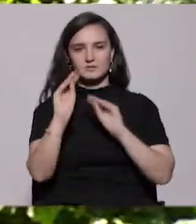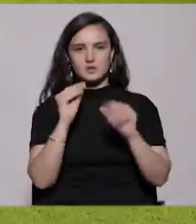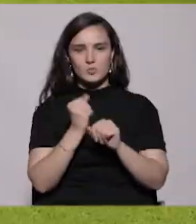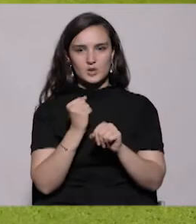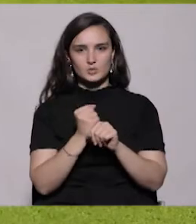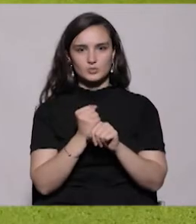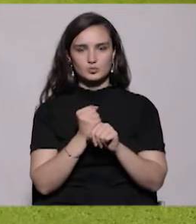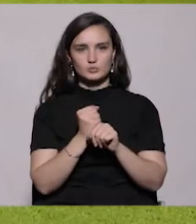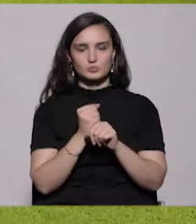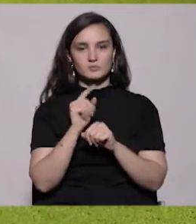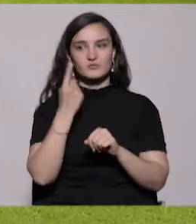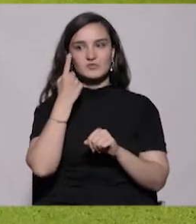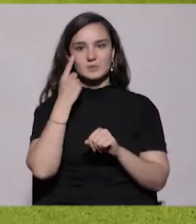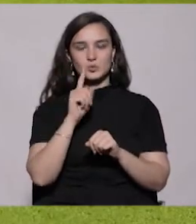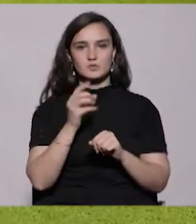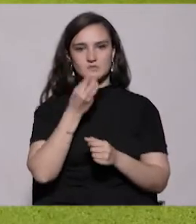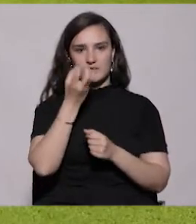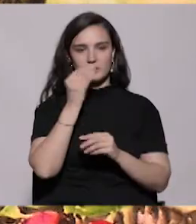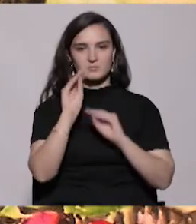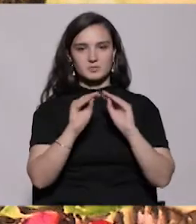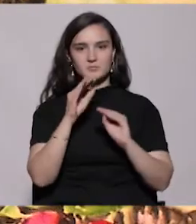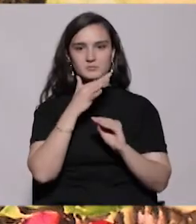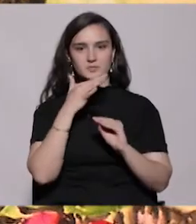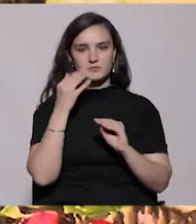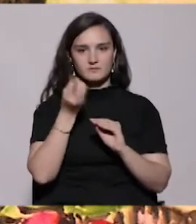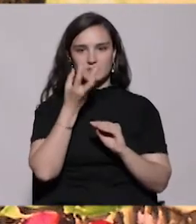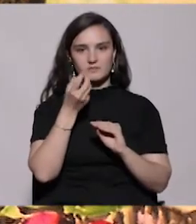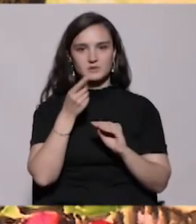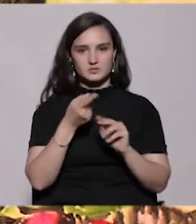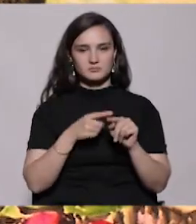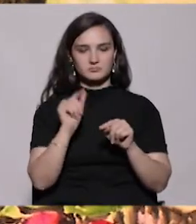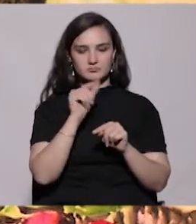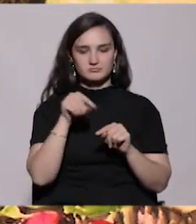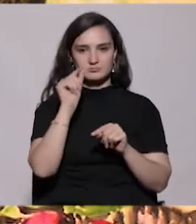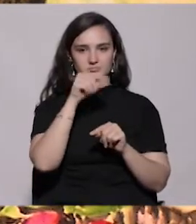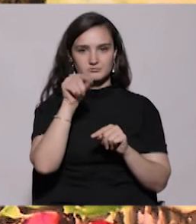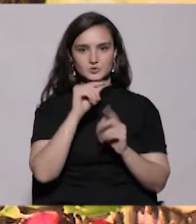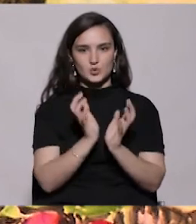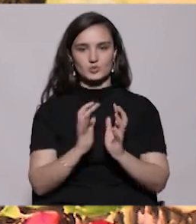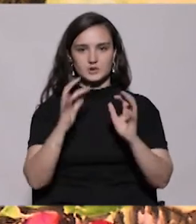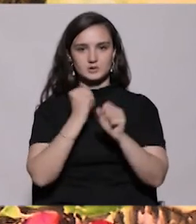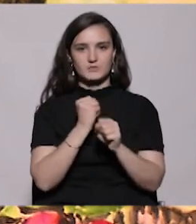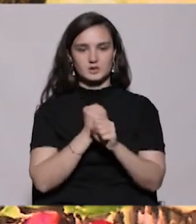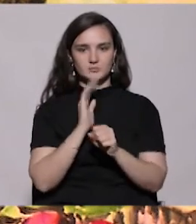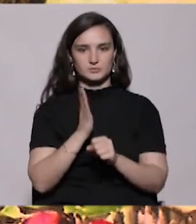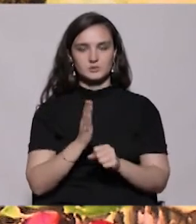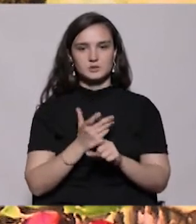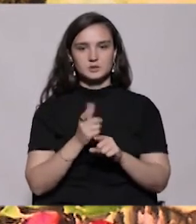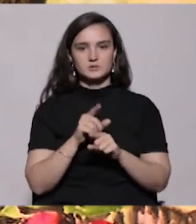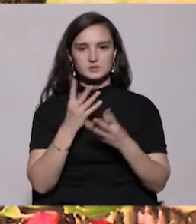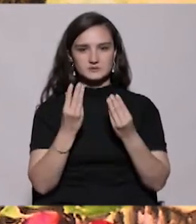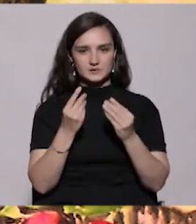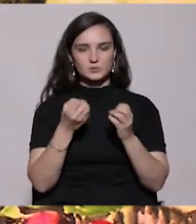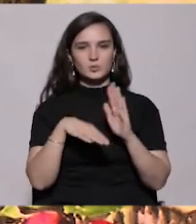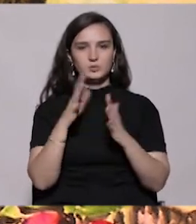გაუკეთეთ. ნეთ დრახან მე ვიფიქრო, ხან ახაც ყვავილები ხამდენი ყვავილები არ გვინდა. ესეთ კოპლებიან ქოთანს გავაკეთებ. თანსველია